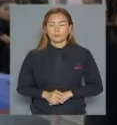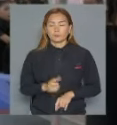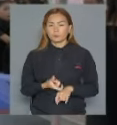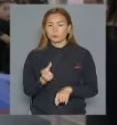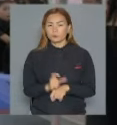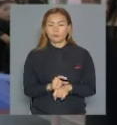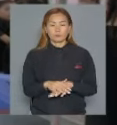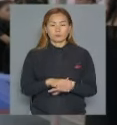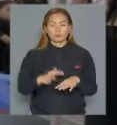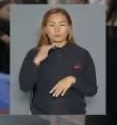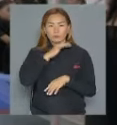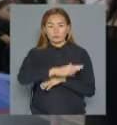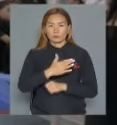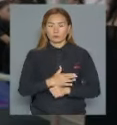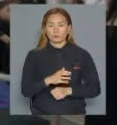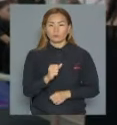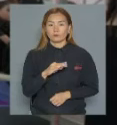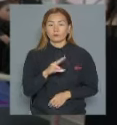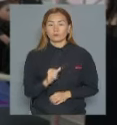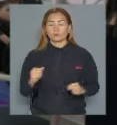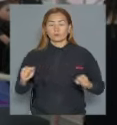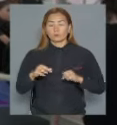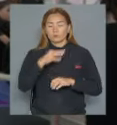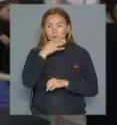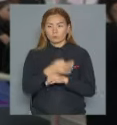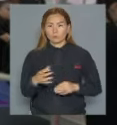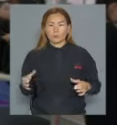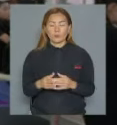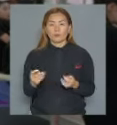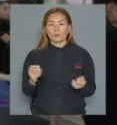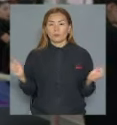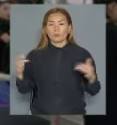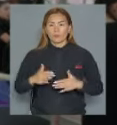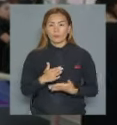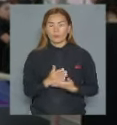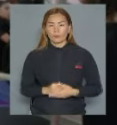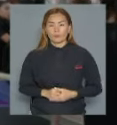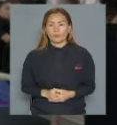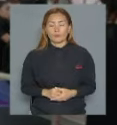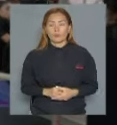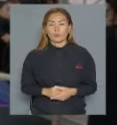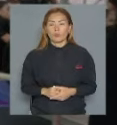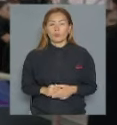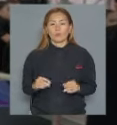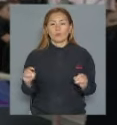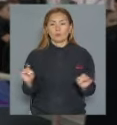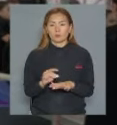көп халық жиналған. Атыраудың бүкіл спорт департаменттері, спорт басқармаларын жинап, федерацияларды жинап, осында үлкен шеру